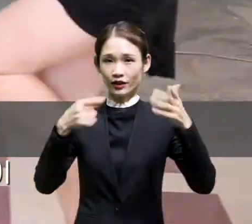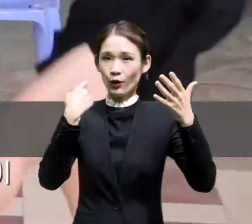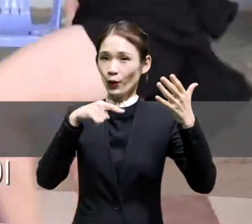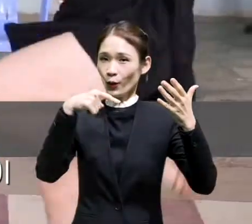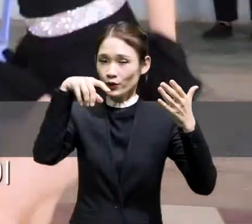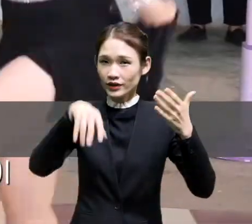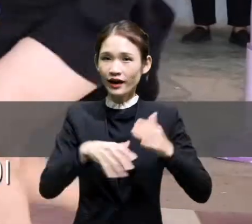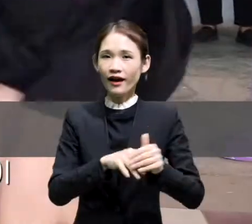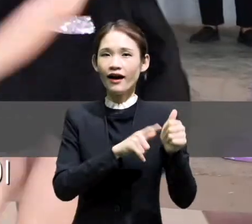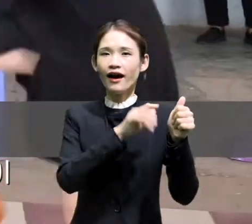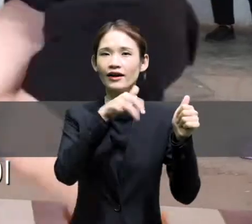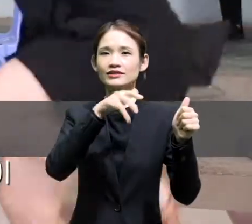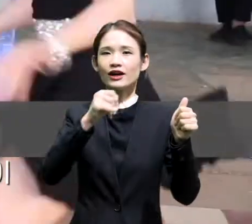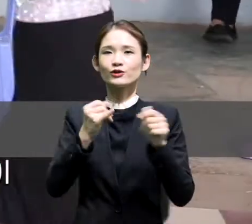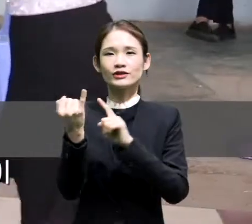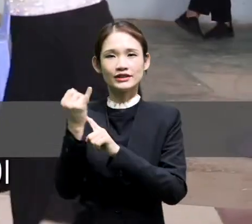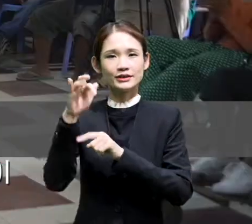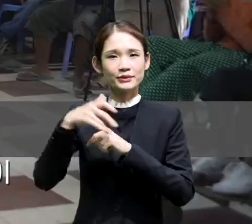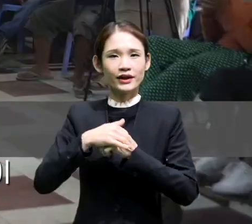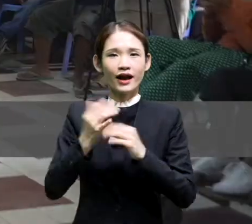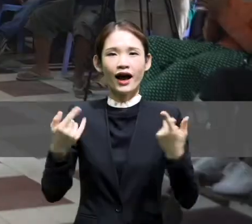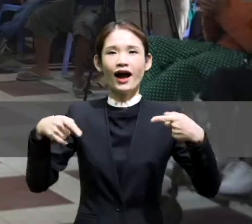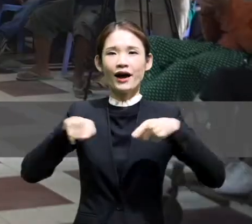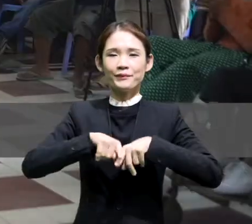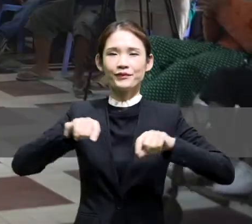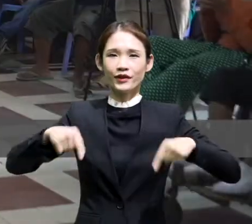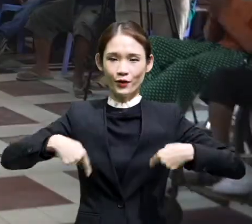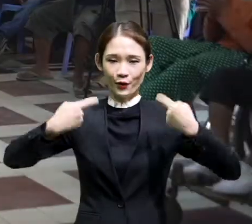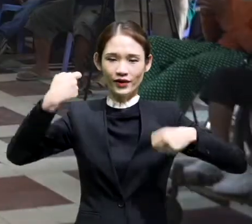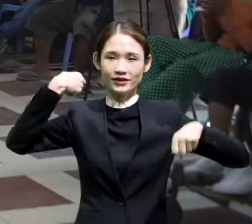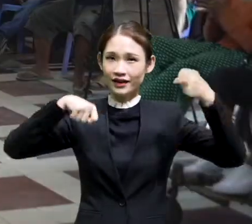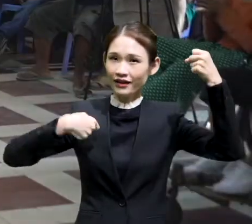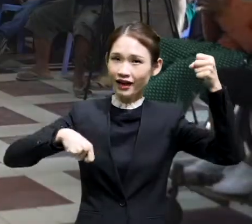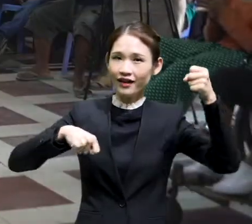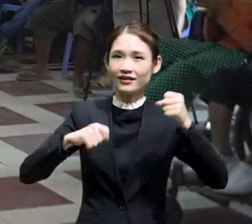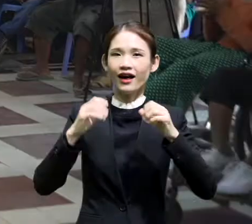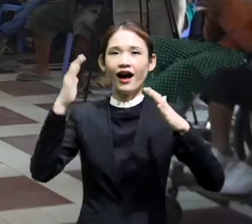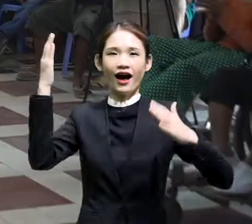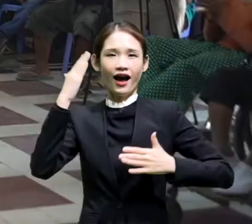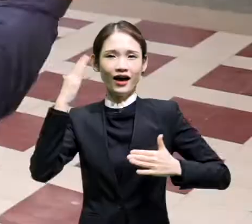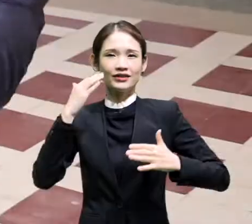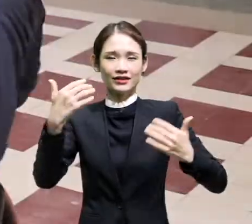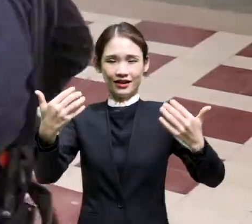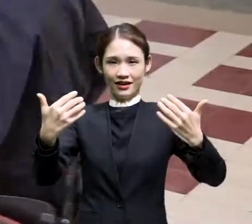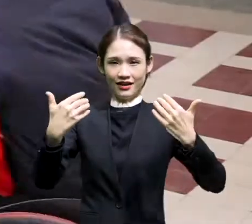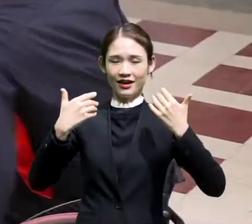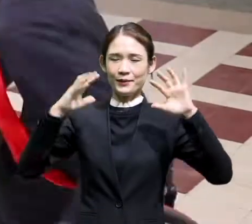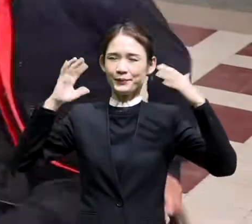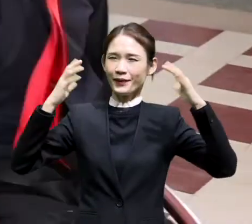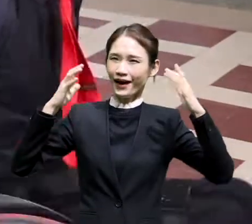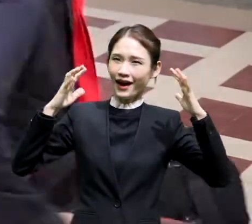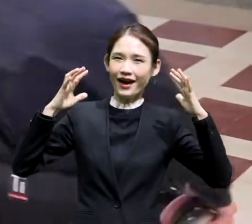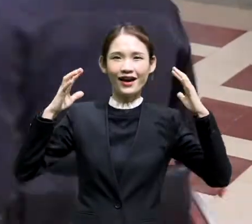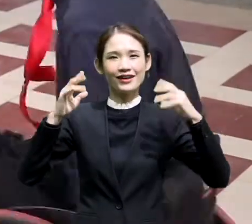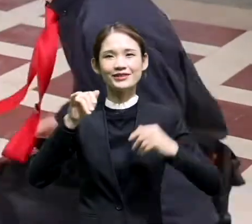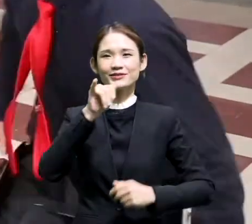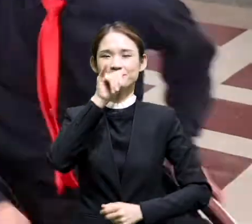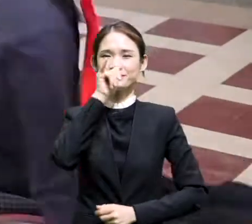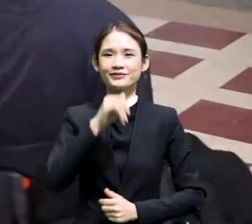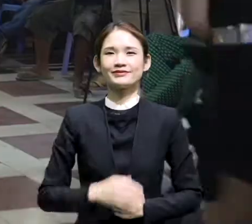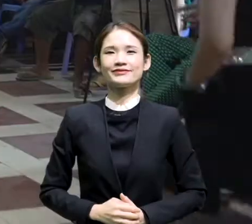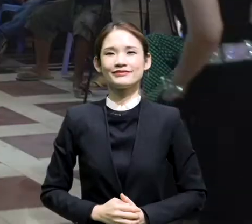이날 교육장에서도 강세웅 단원과 임희경 단원이 함께 펼친 휠체어 댄스는 학생들로부터 뜨거운 박수갈채를